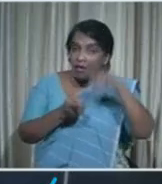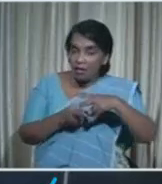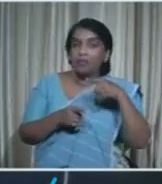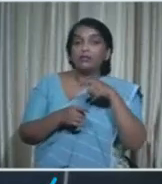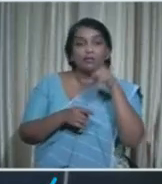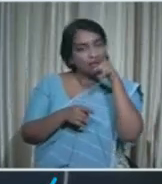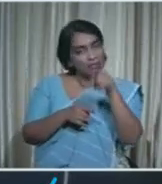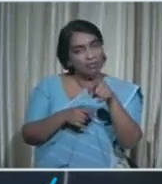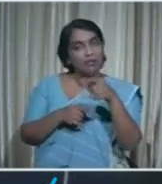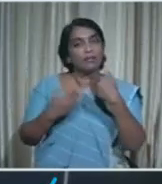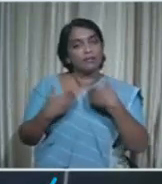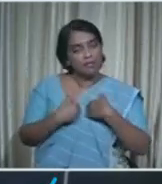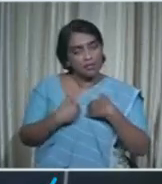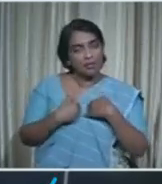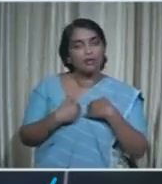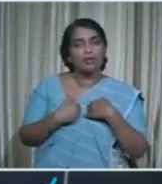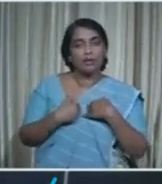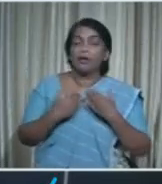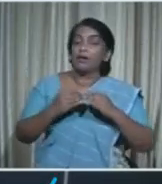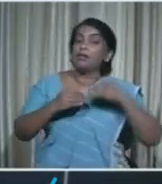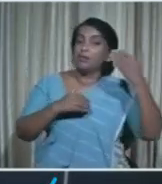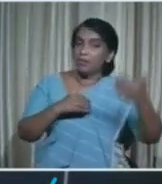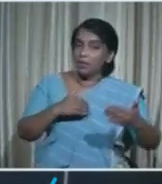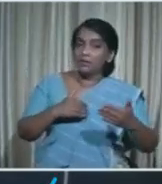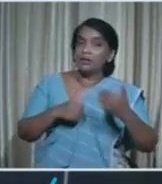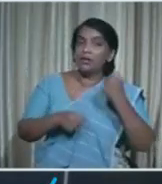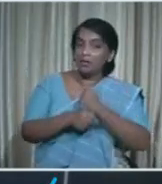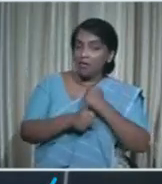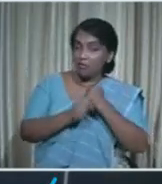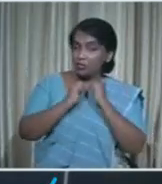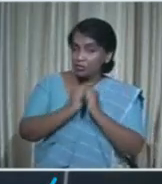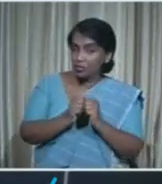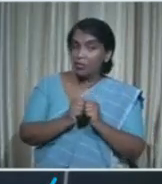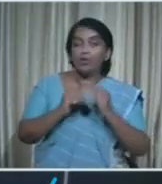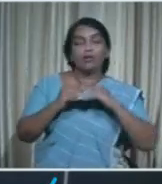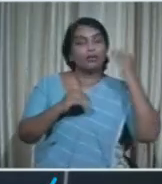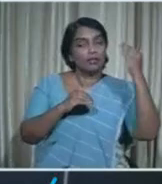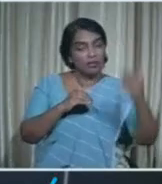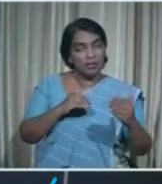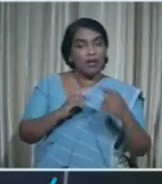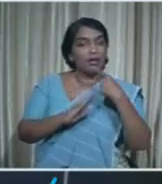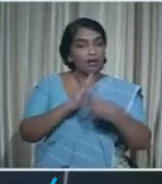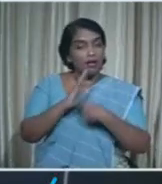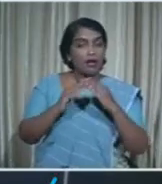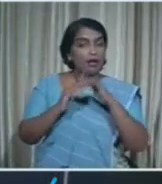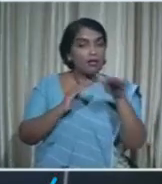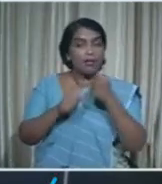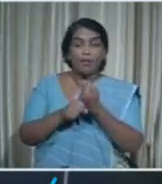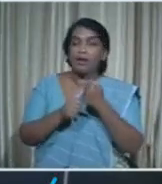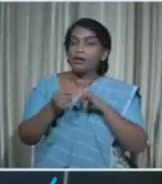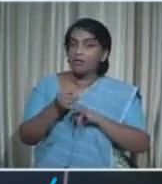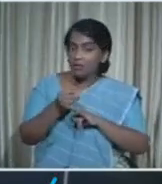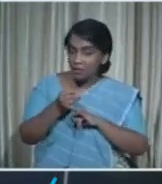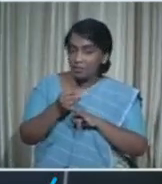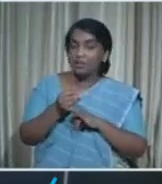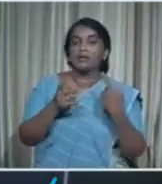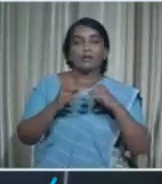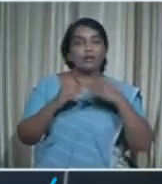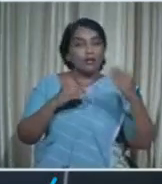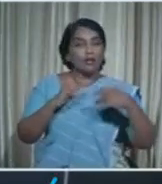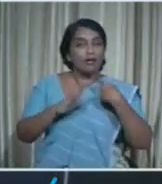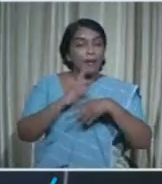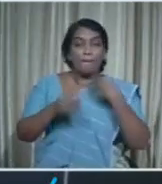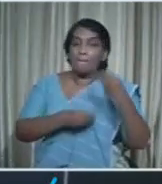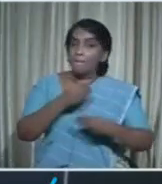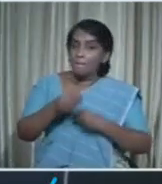कंपेनेबट मट इट पे राज्य सेवेट इट पे रटे गमे ग्राम सेवक महत्याट इट पास मेरे